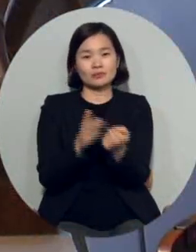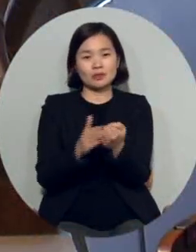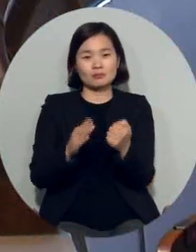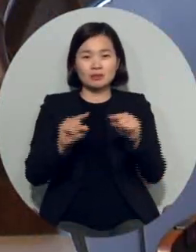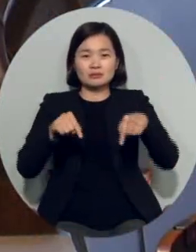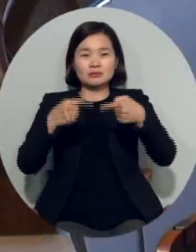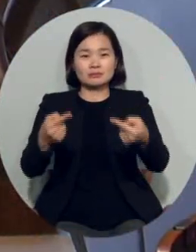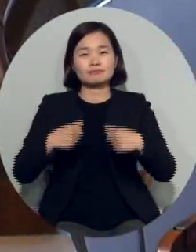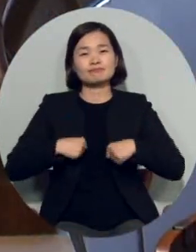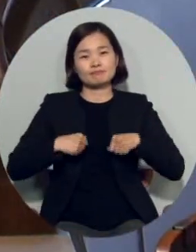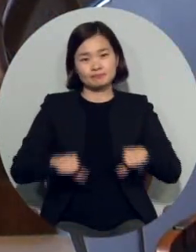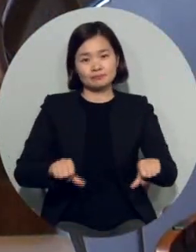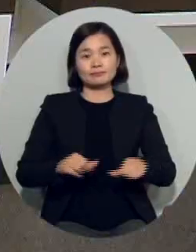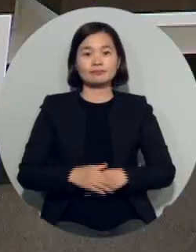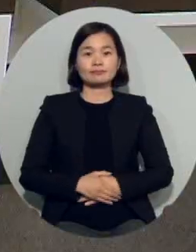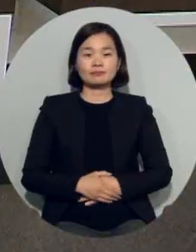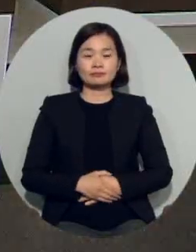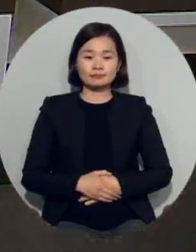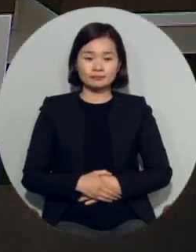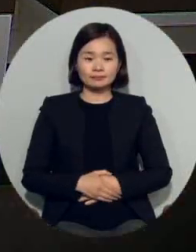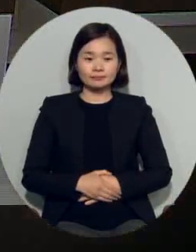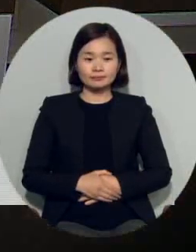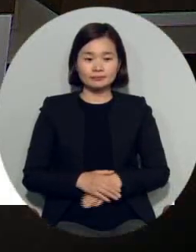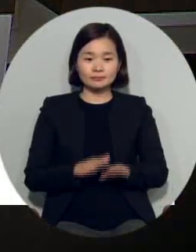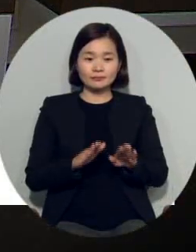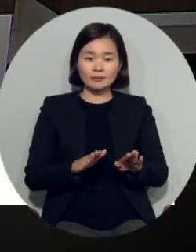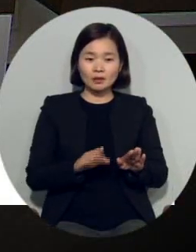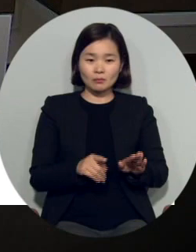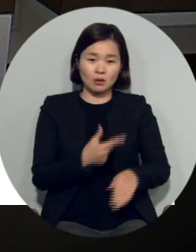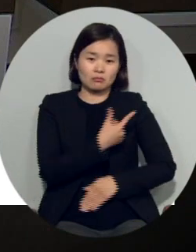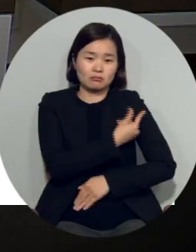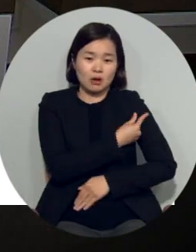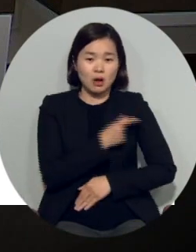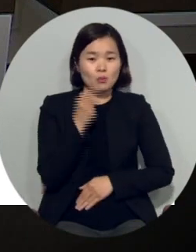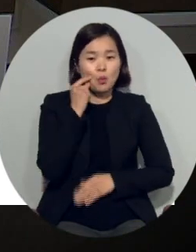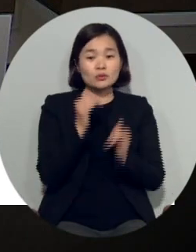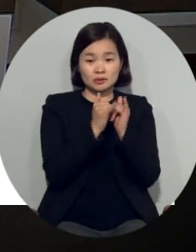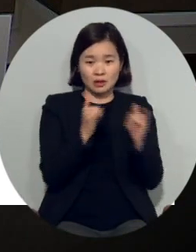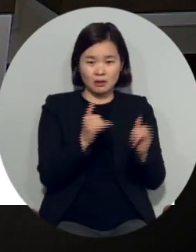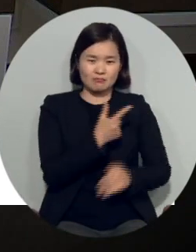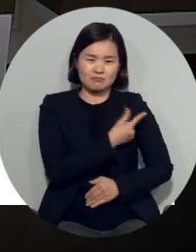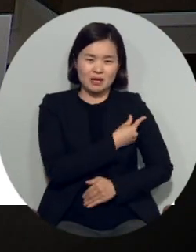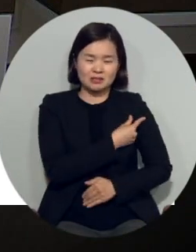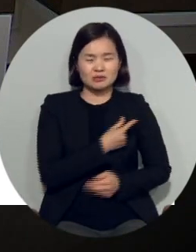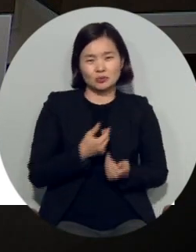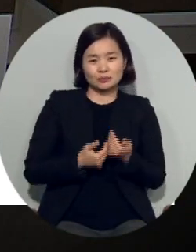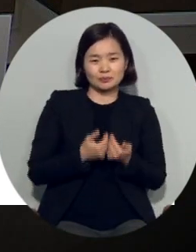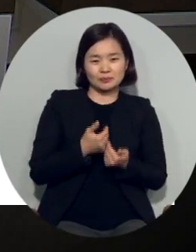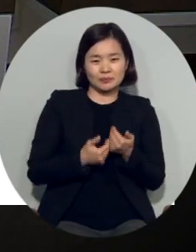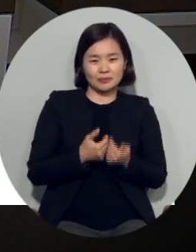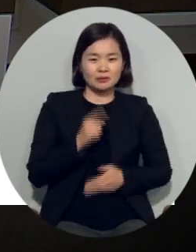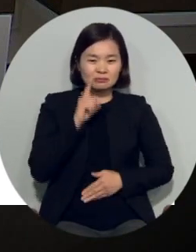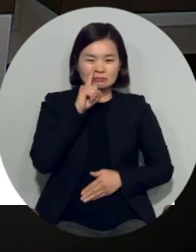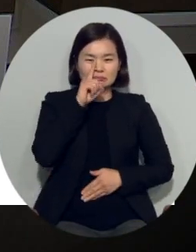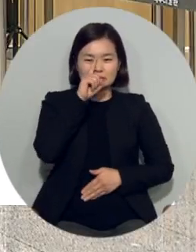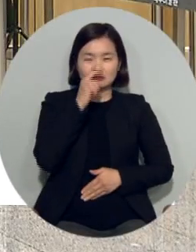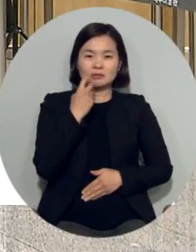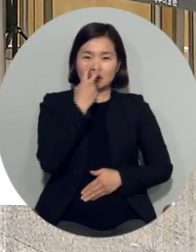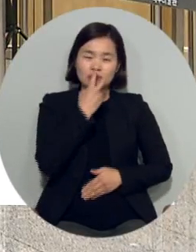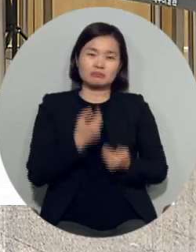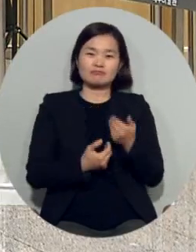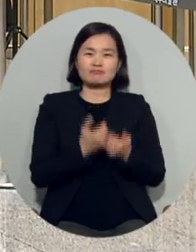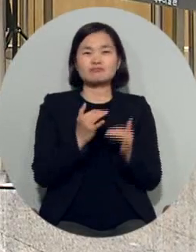출연을 포기하기도 했습니다. 혹하다에 못 하시는 분들도 있죠. 백신 맞기는 그렇고 PCR 테스트 받기도 조금 그렇고